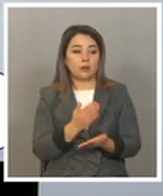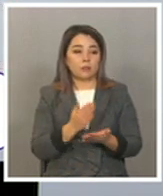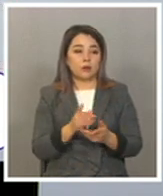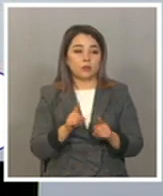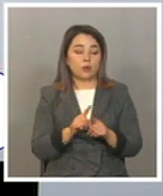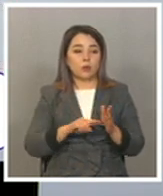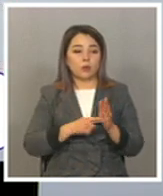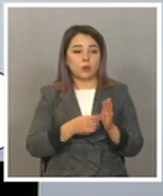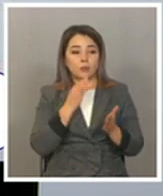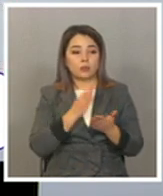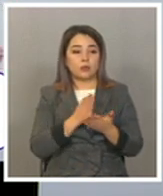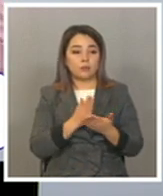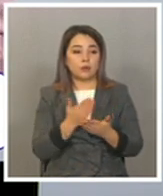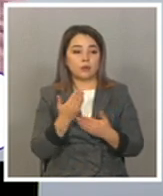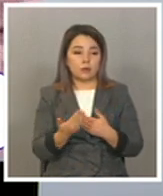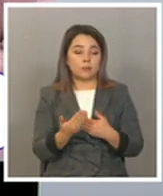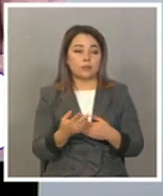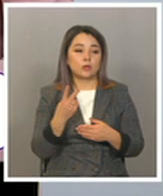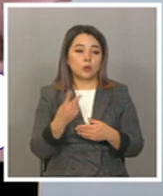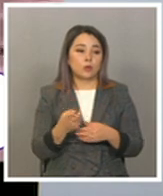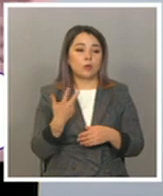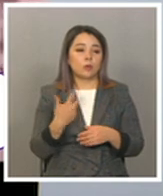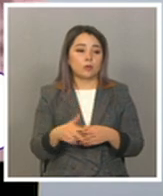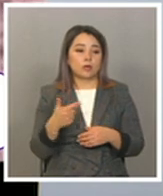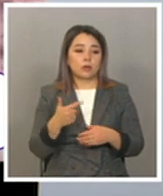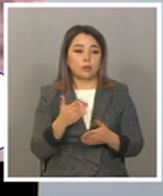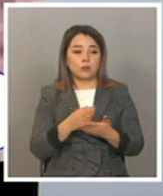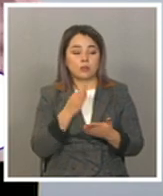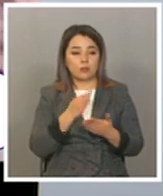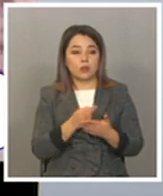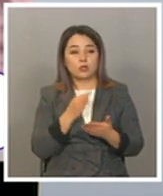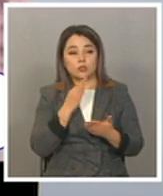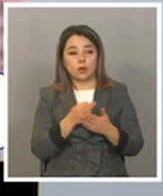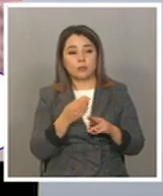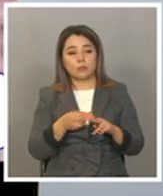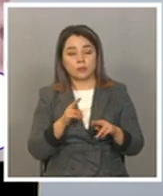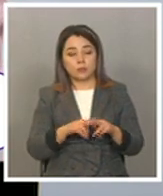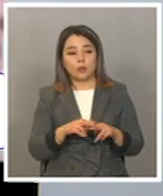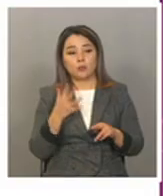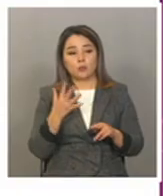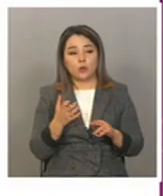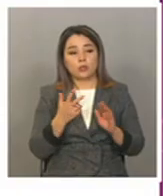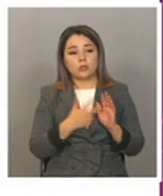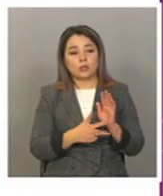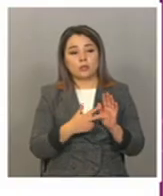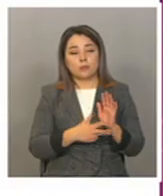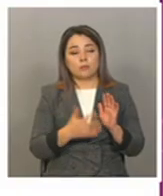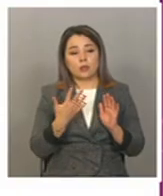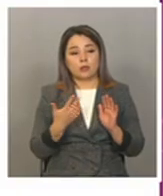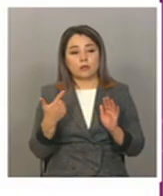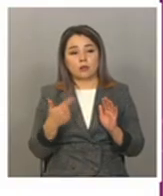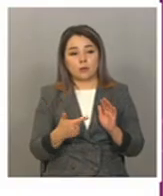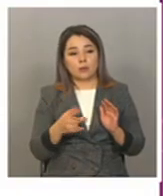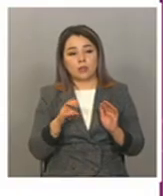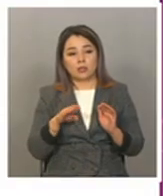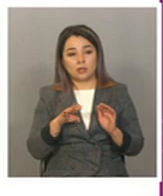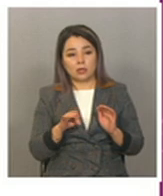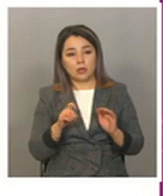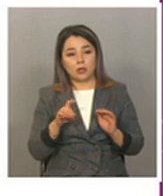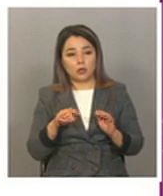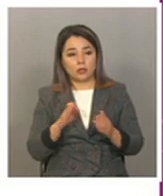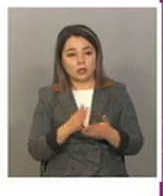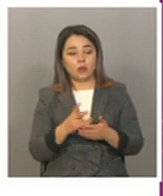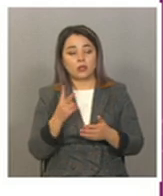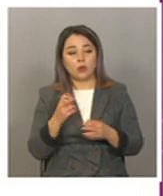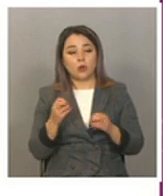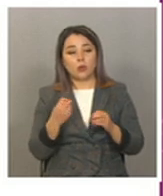көбейтеміз. Нәтижесінде 230 грамм. Яғни жауабы 585 грамм натрий хлоридінен